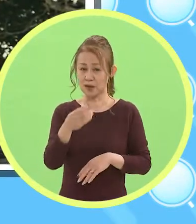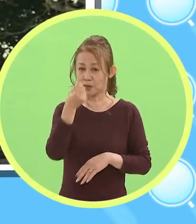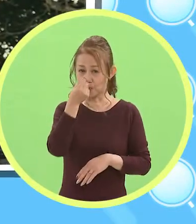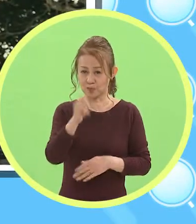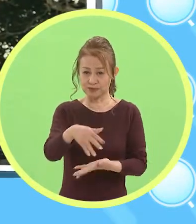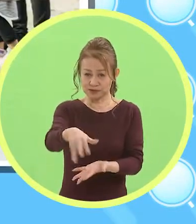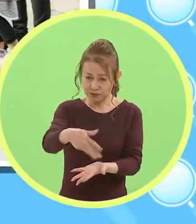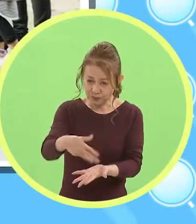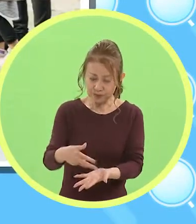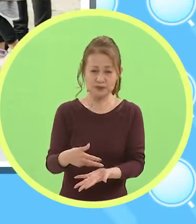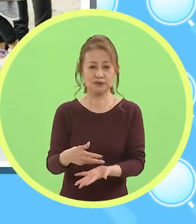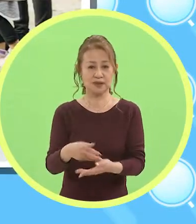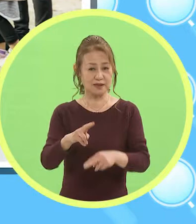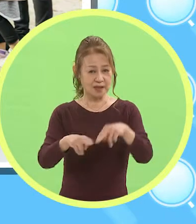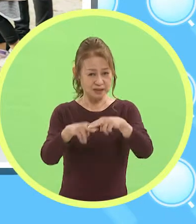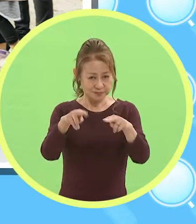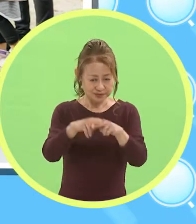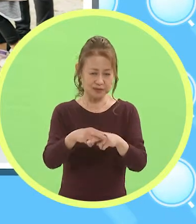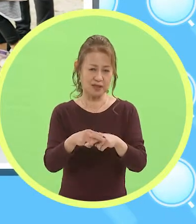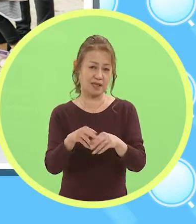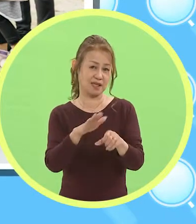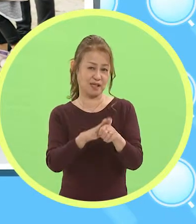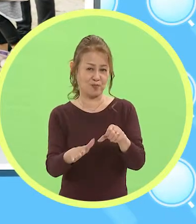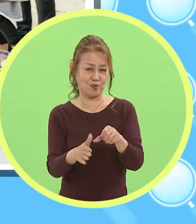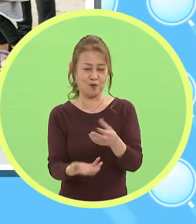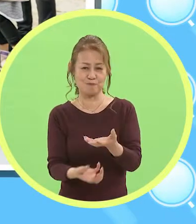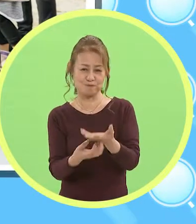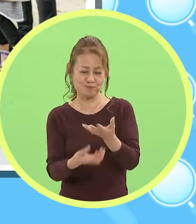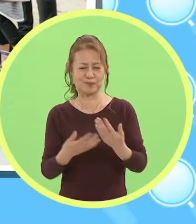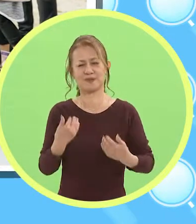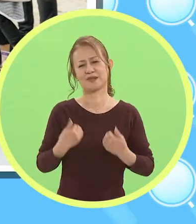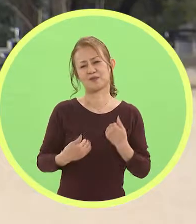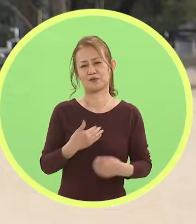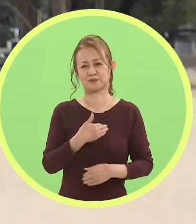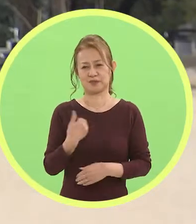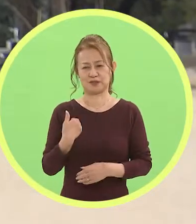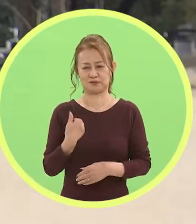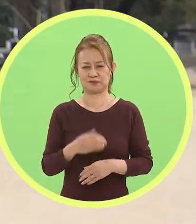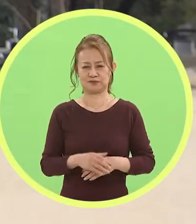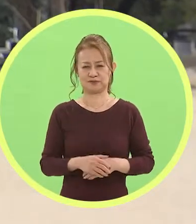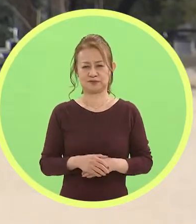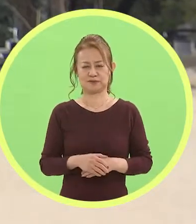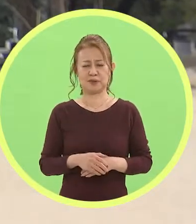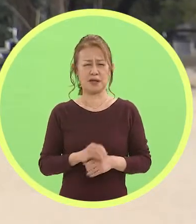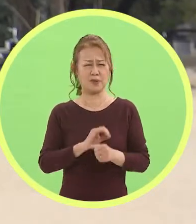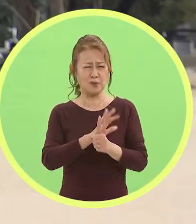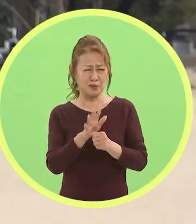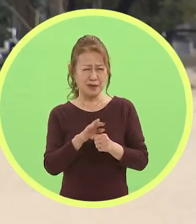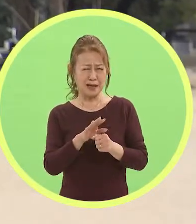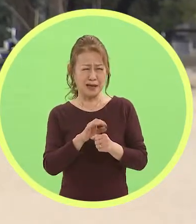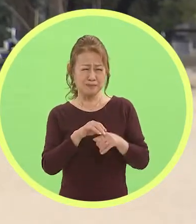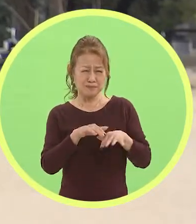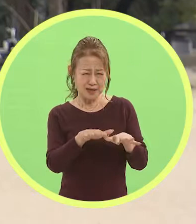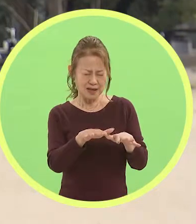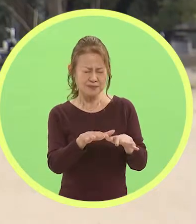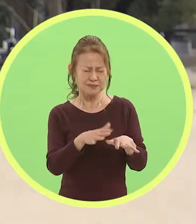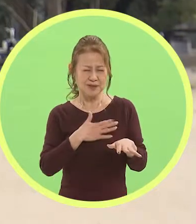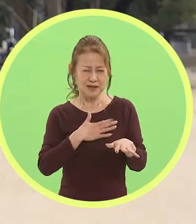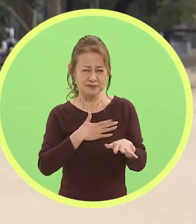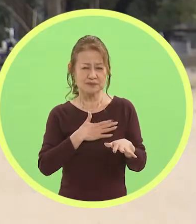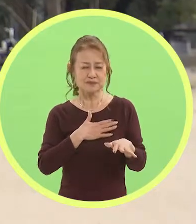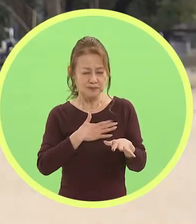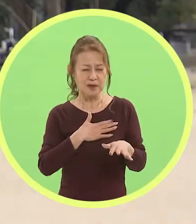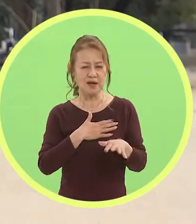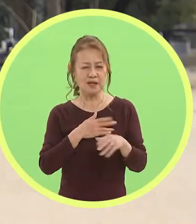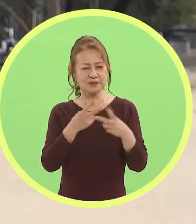いの後、みんなで焚き火を囲んで焼き芋を楽しみます。 またウィズコロナを意識したイベントよりも